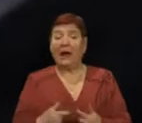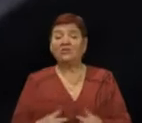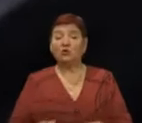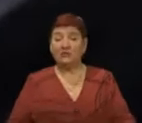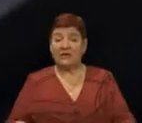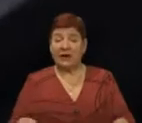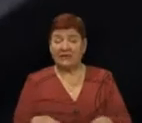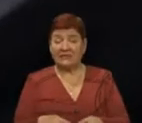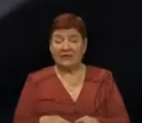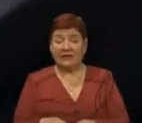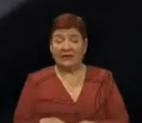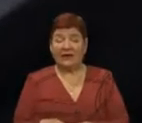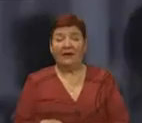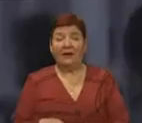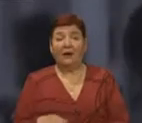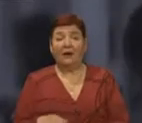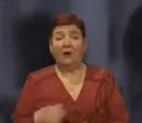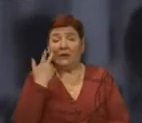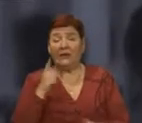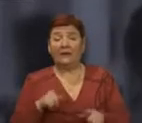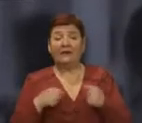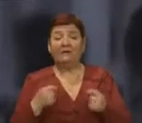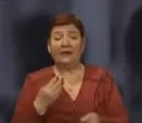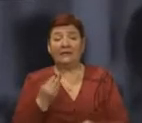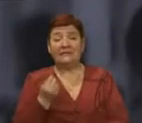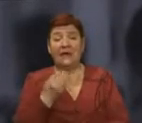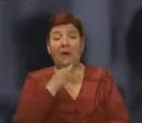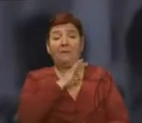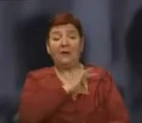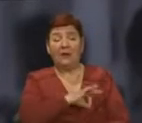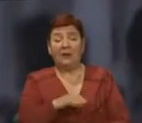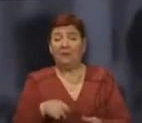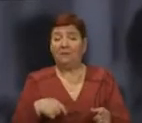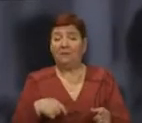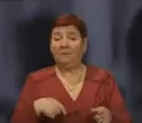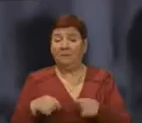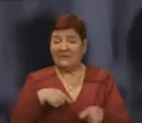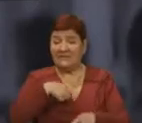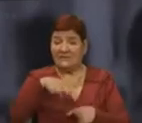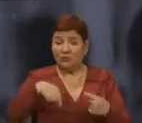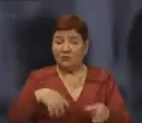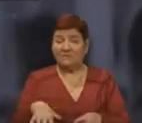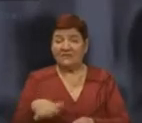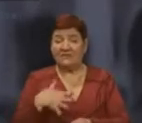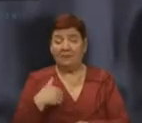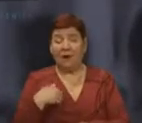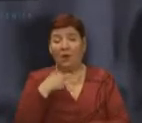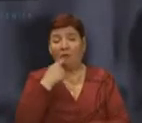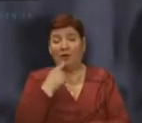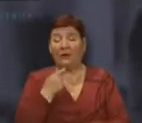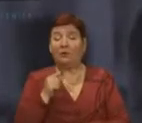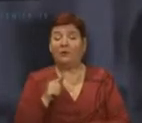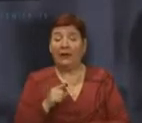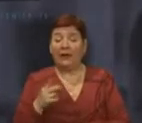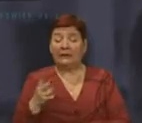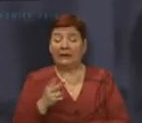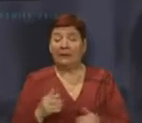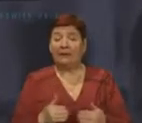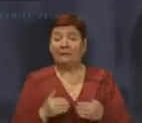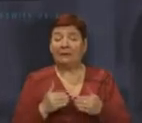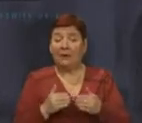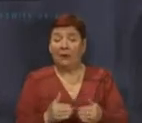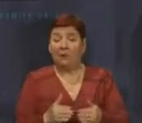асоціація виступили проти, коли надавалися пільги бізнесу всім без розбору. Тому що ми говорили про те, що треба підходити по